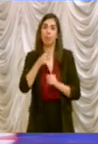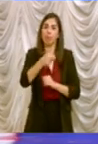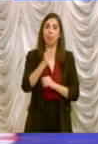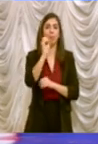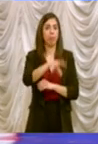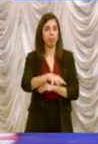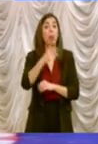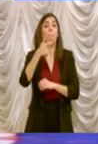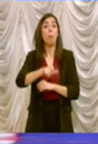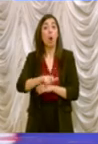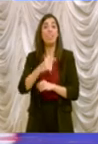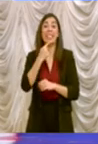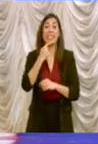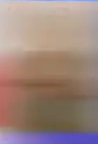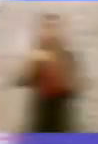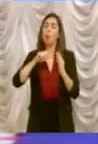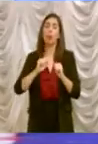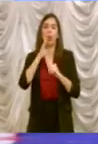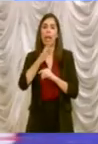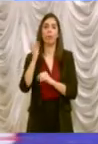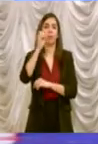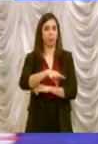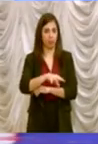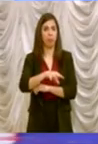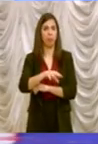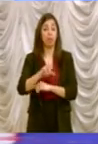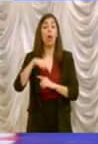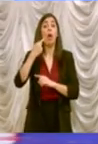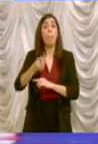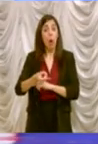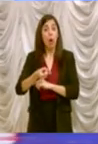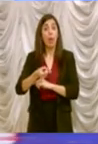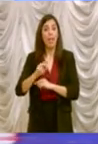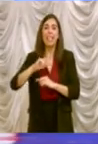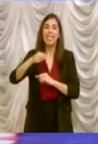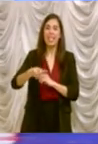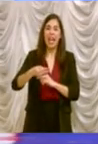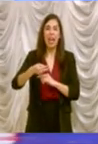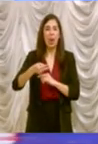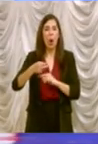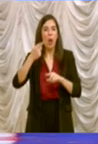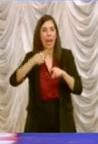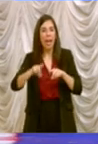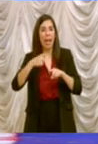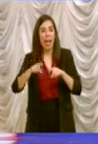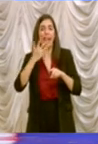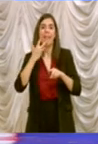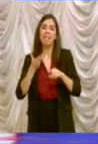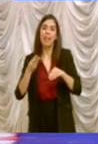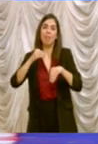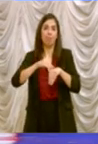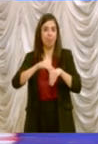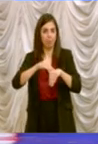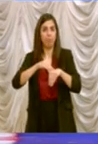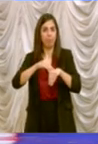verranno erogati a chi ne ha già beneficiato e poi ci riserviamo con una seconda trance di integrare questa misura con un